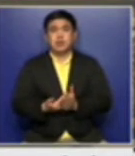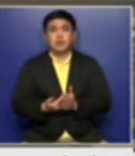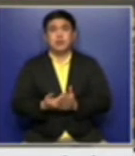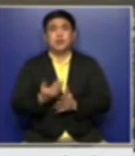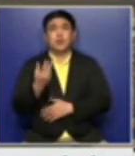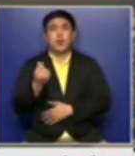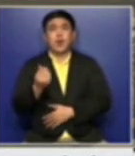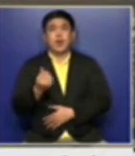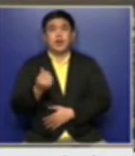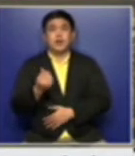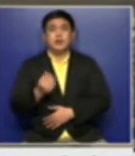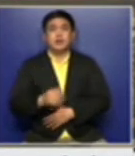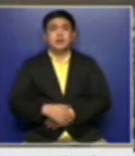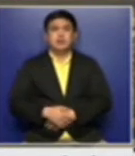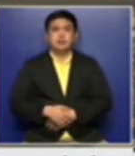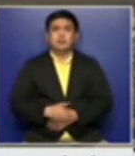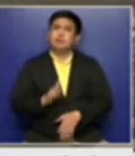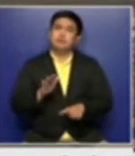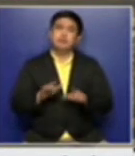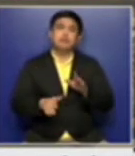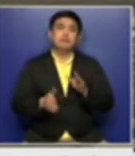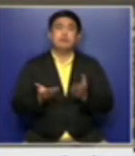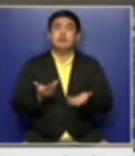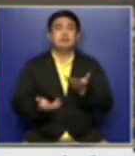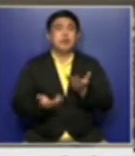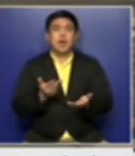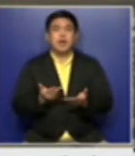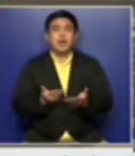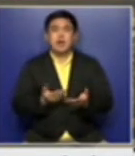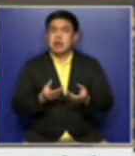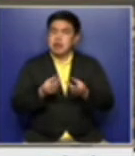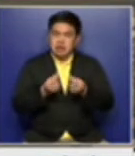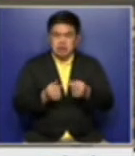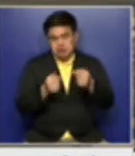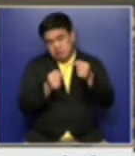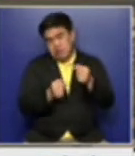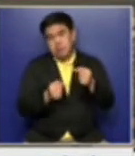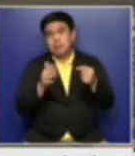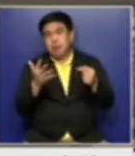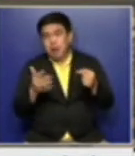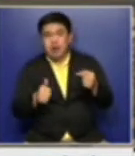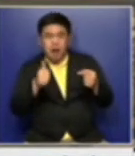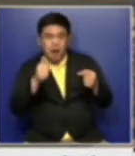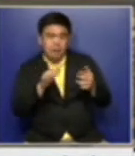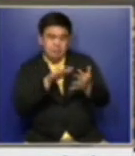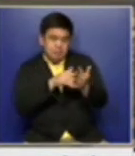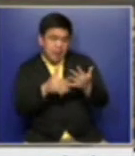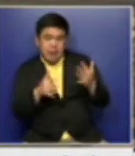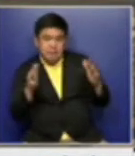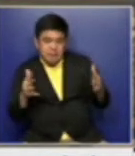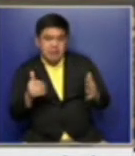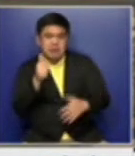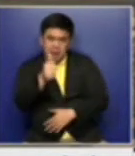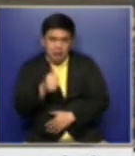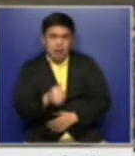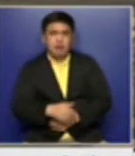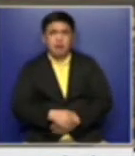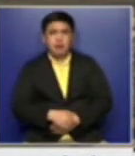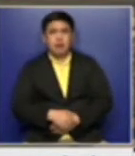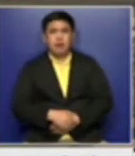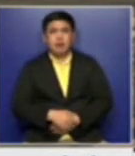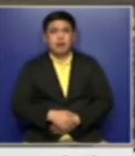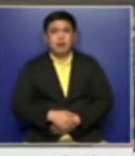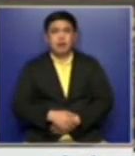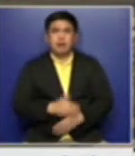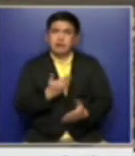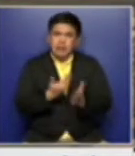ไหร่ก็ได้แต่ไม่มีรายละเอียดก็ได้ไม่มีแผนงานและโครงการก็ได้นะคะเพ